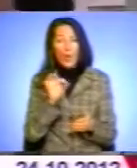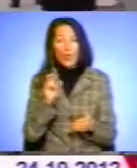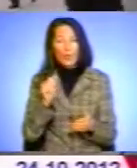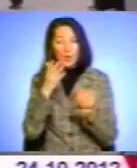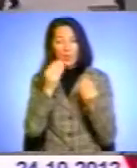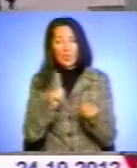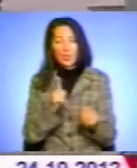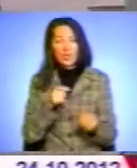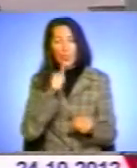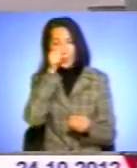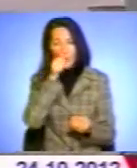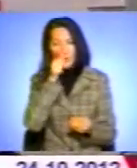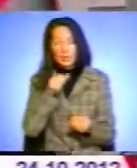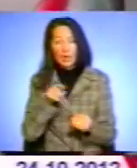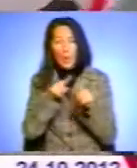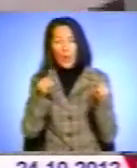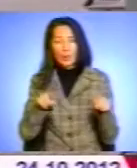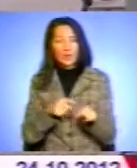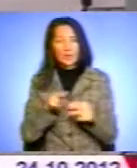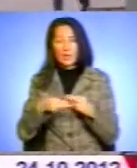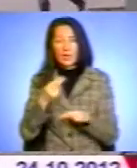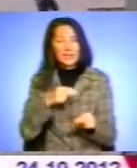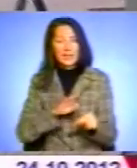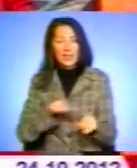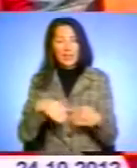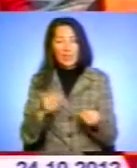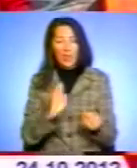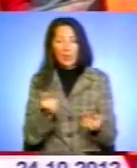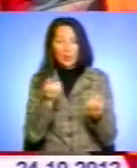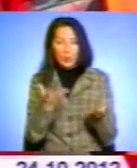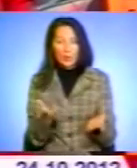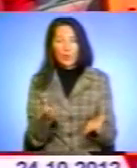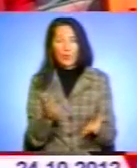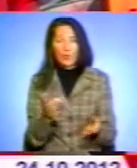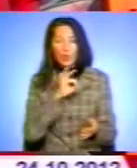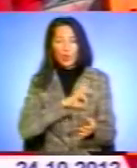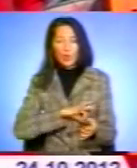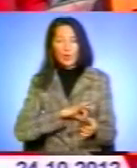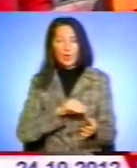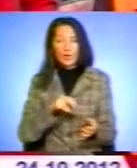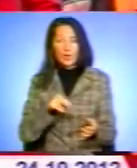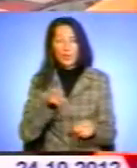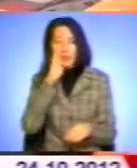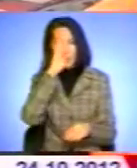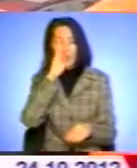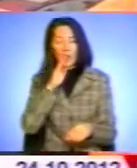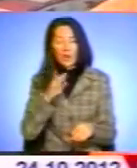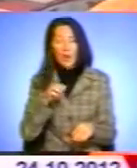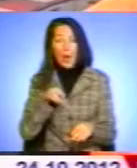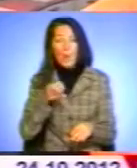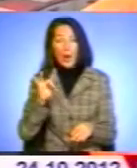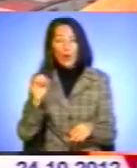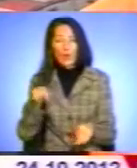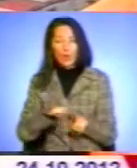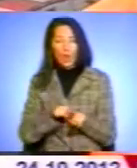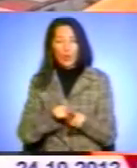Паркомат здачі не видає і буде простим у користуванні, кажуть у міській раді. Паркувальник усе ж працюватиме. Навчати людей,